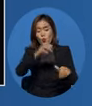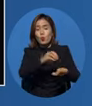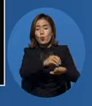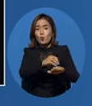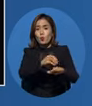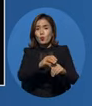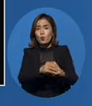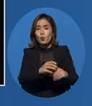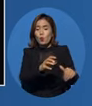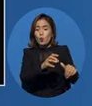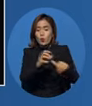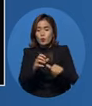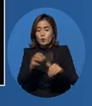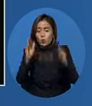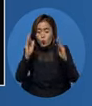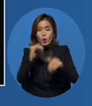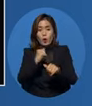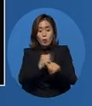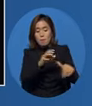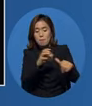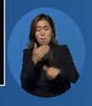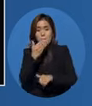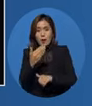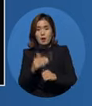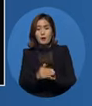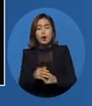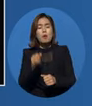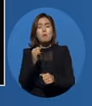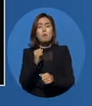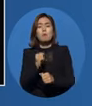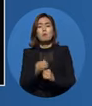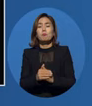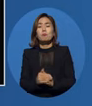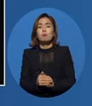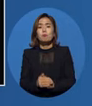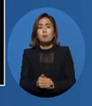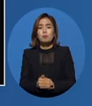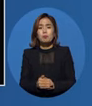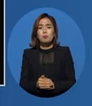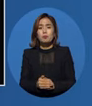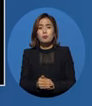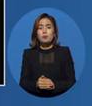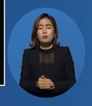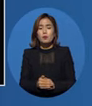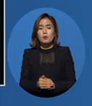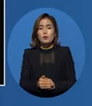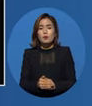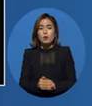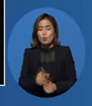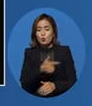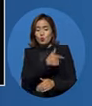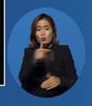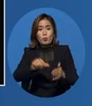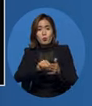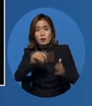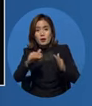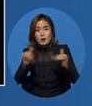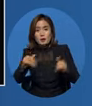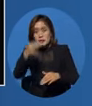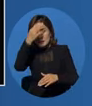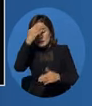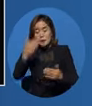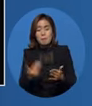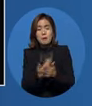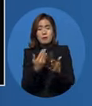대해서 충분히 학습하고 것을 끌어올 수 있습니다 이미 말씀하시면 등대로 그리드 패리티 가 될 정도로 이미 기술발전이